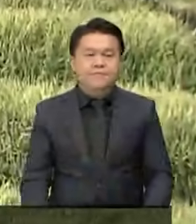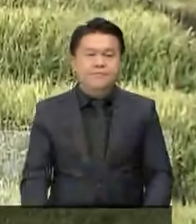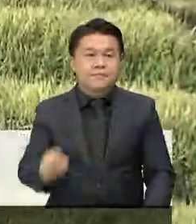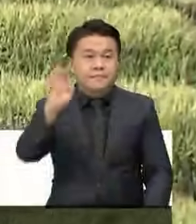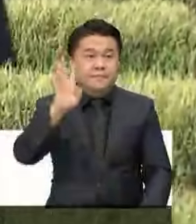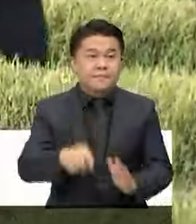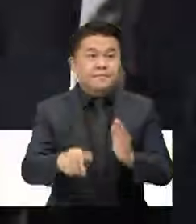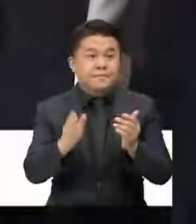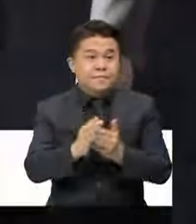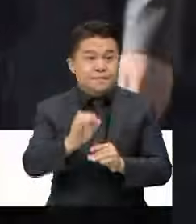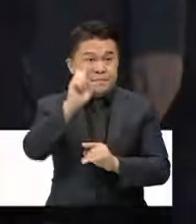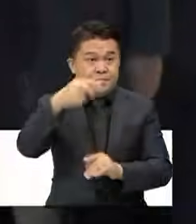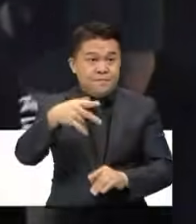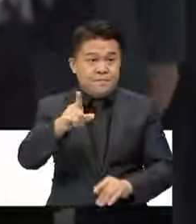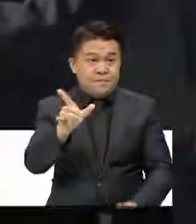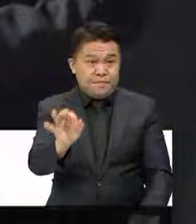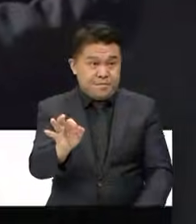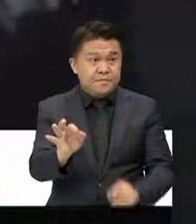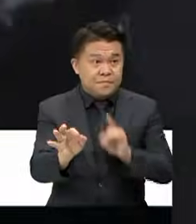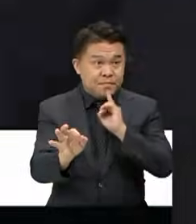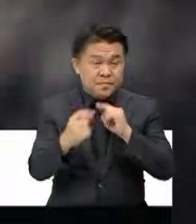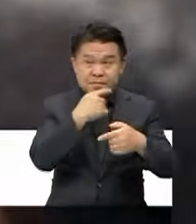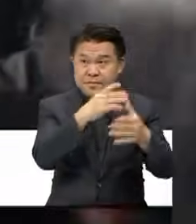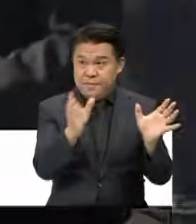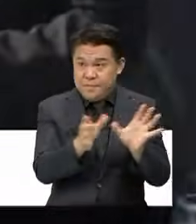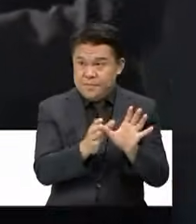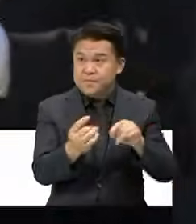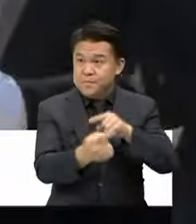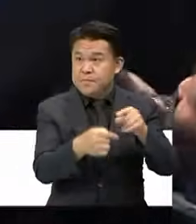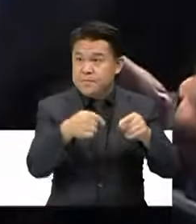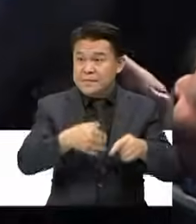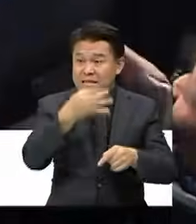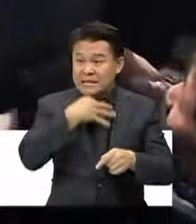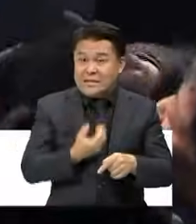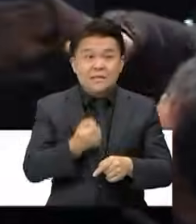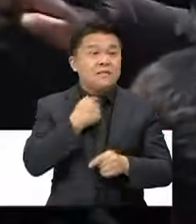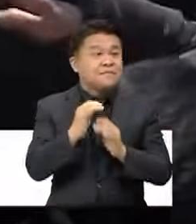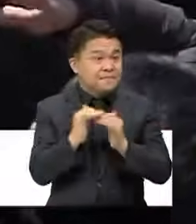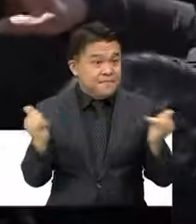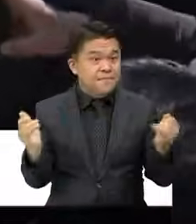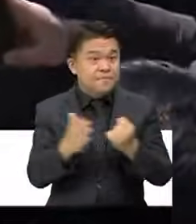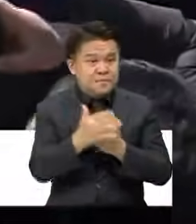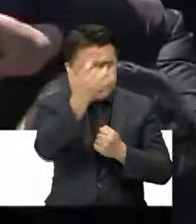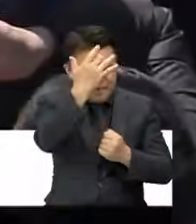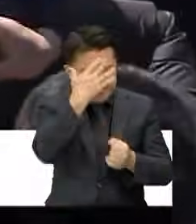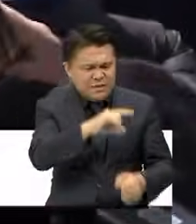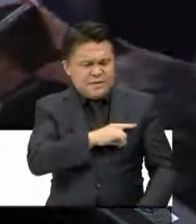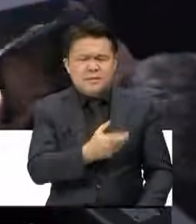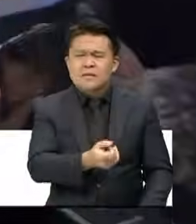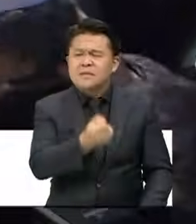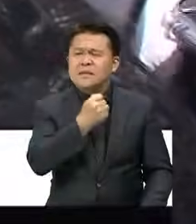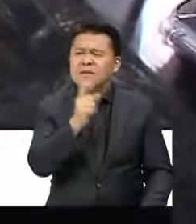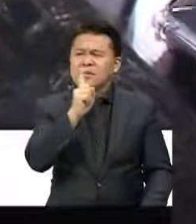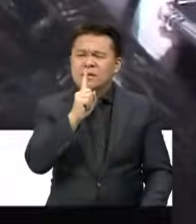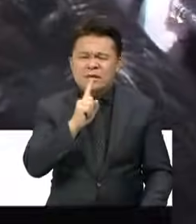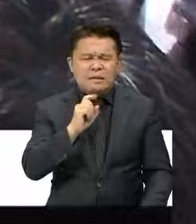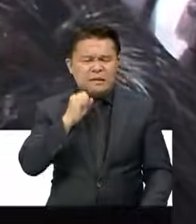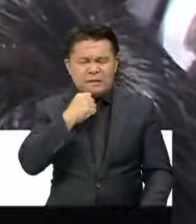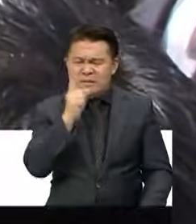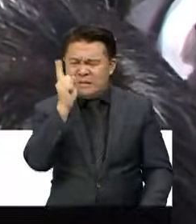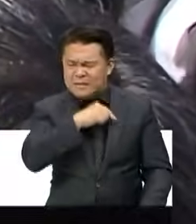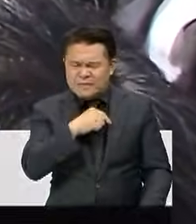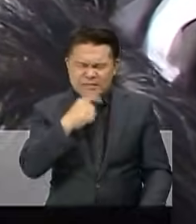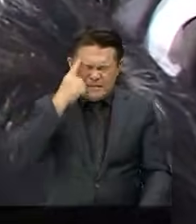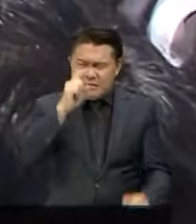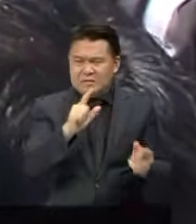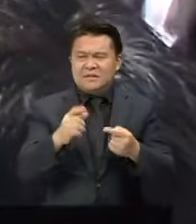광주를 찾은 이재명 민주당 대선 후보는 민주주의 체제에서 혜택만 누리던 분이라 전두환이라는 이름이 갖는 어목함을 이해하지 못했을